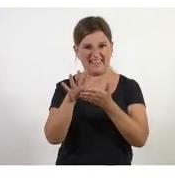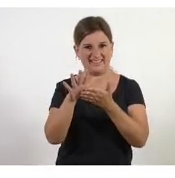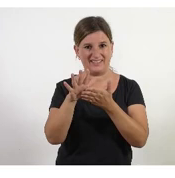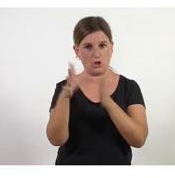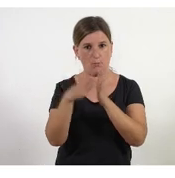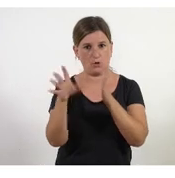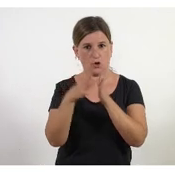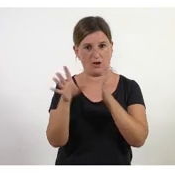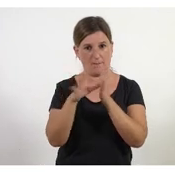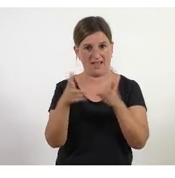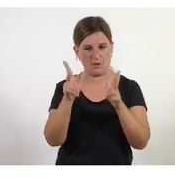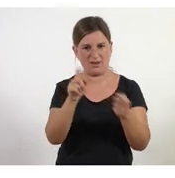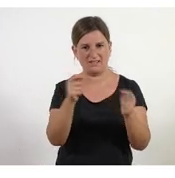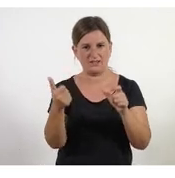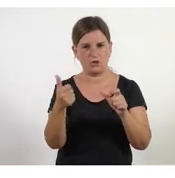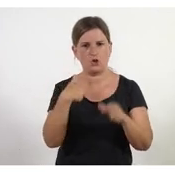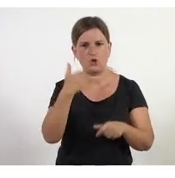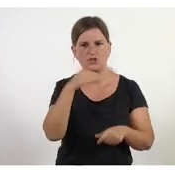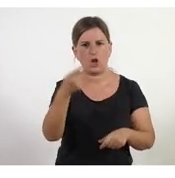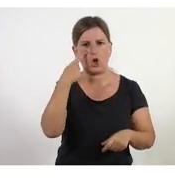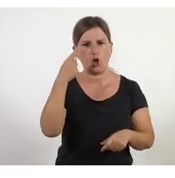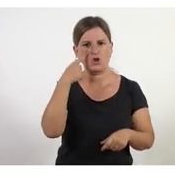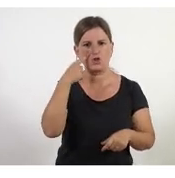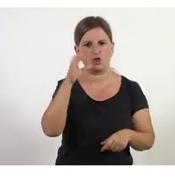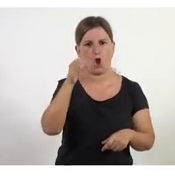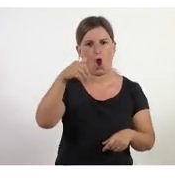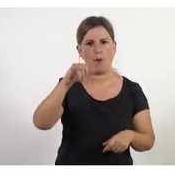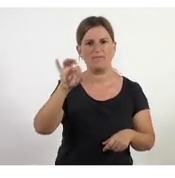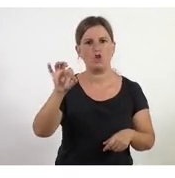sigui gratuïta. No sé si coneixes l'Omio i si coneixes alguna alternativa.